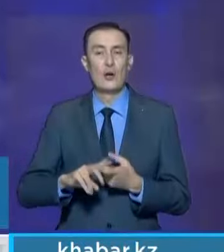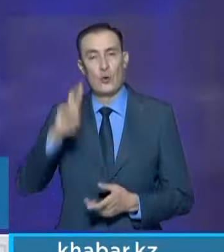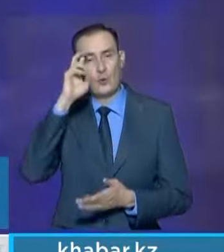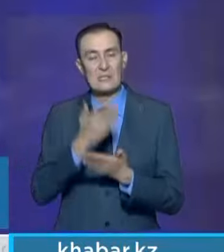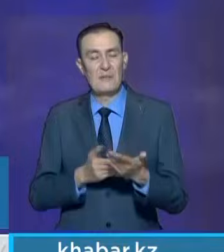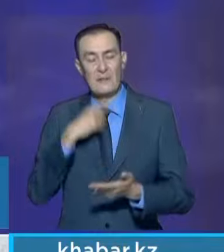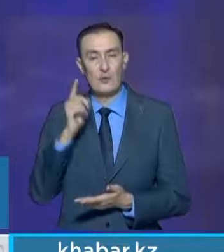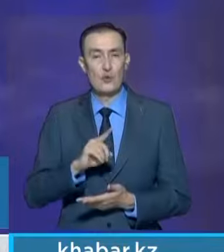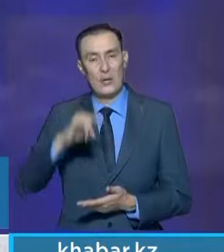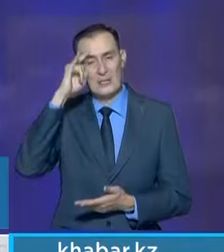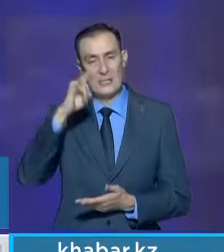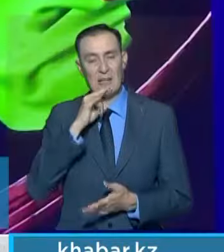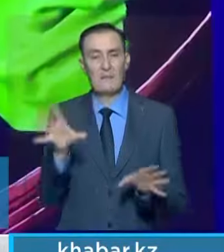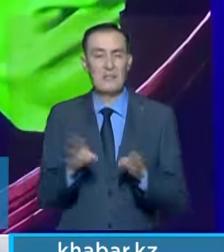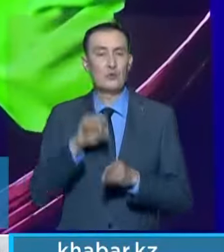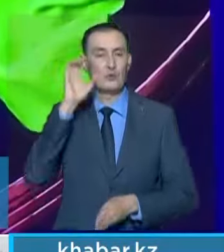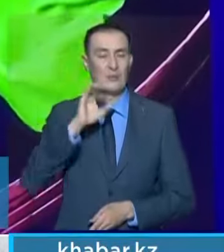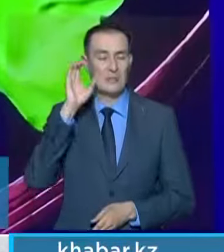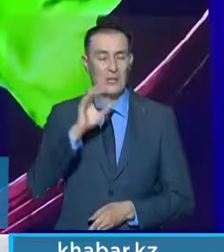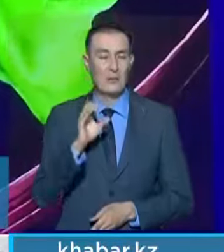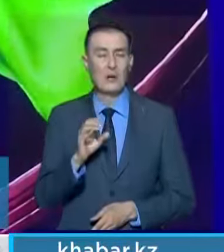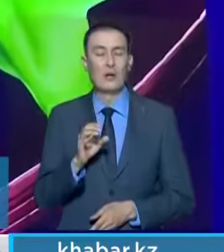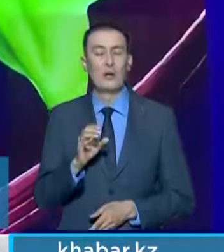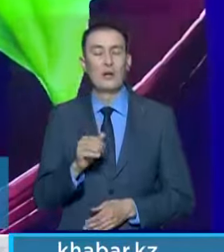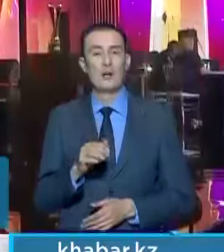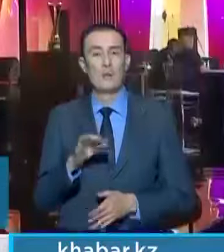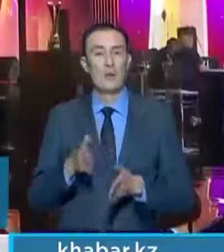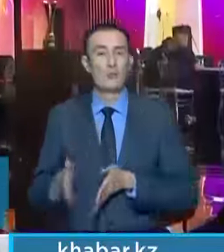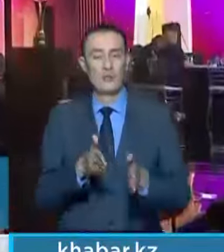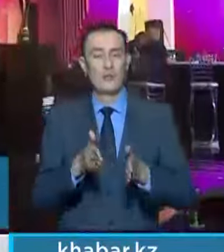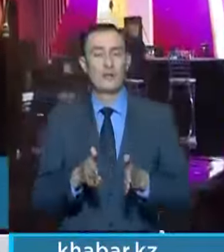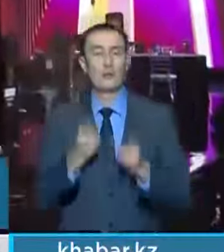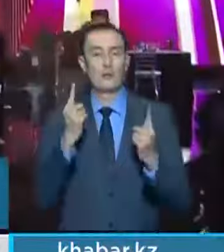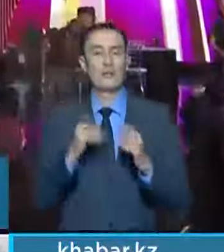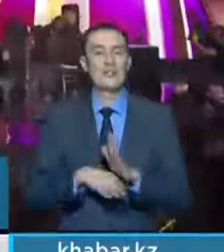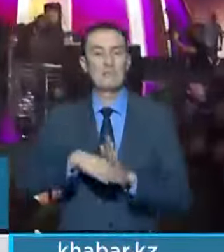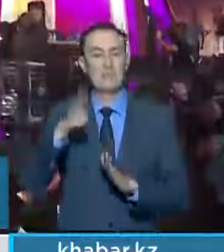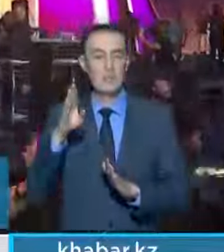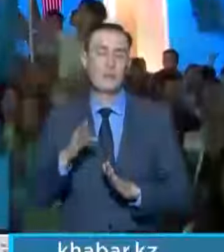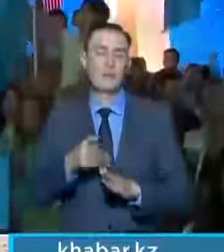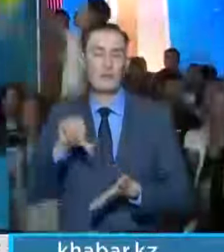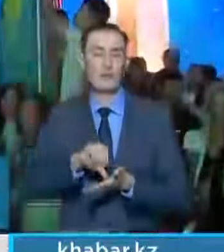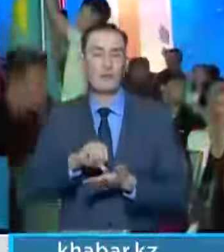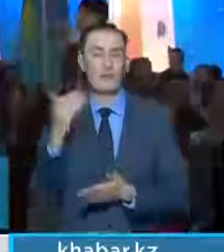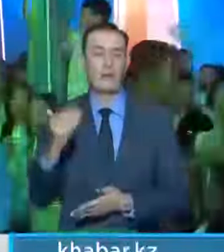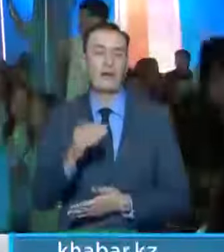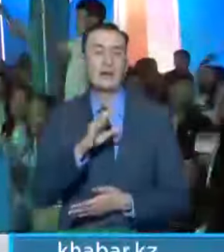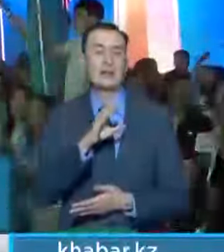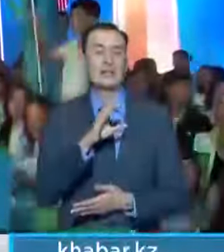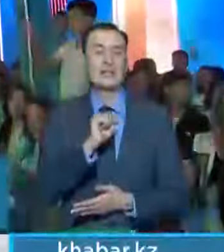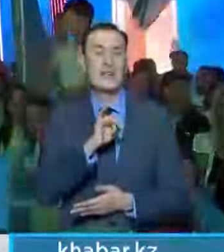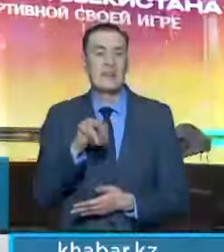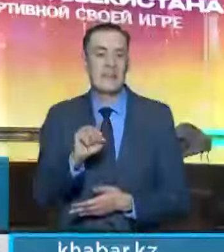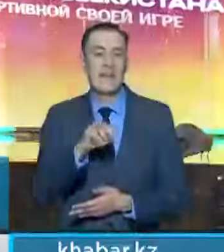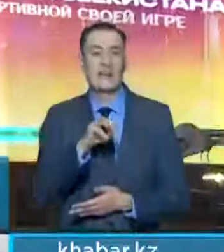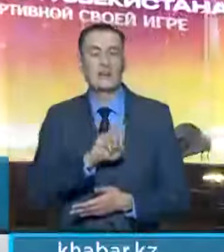Госсоветник подчеркнул, что Казахстан и Узбекистан уверенно следуют по пути масштабных преобразований. В своем выступлении Саида Мирзиёева обратила внимание на